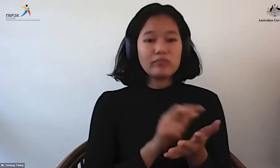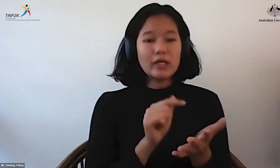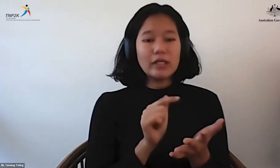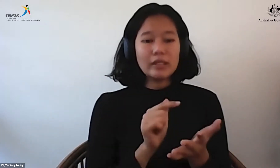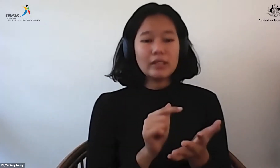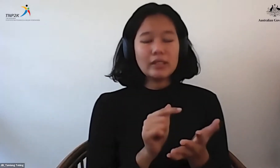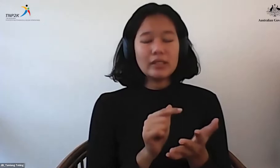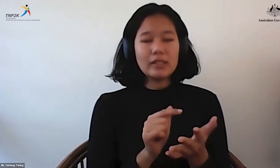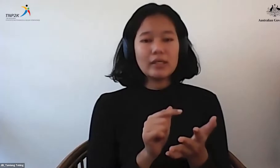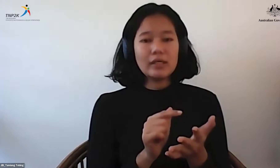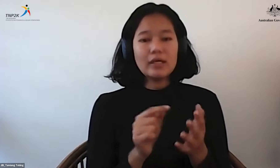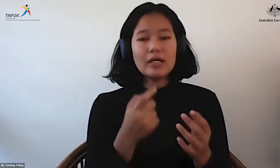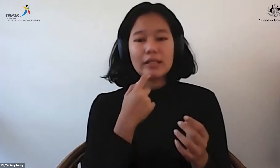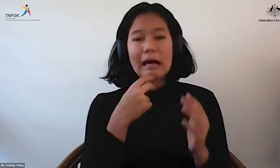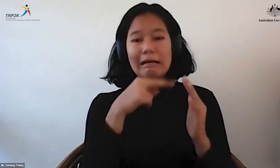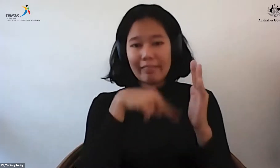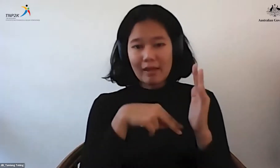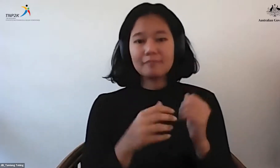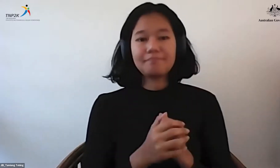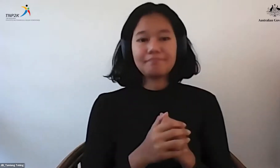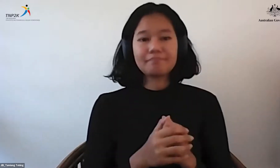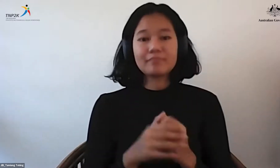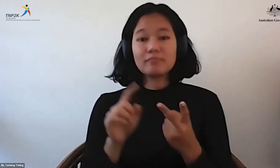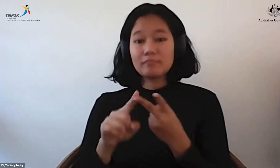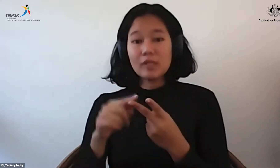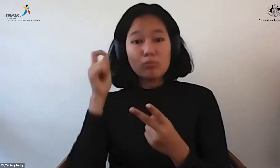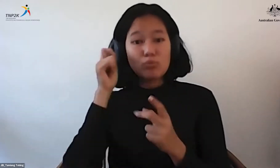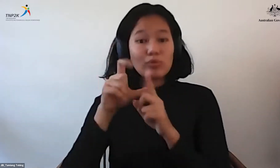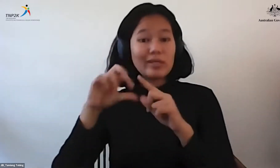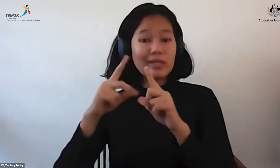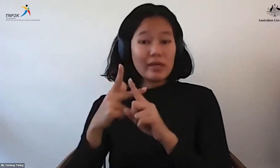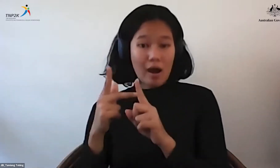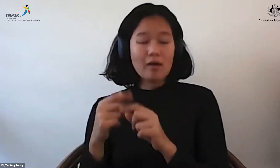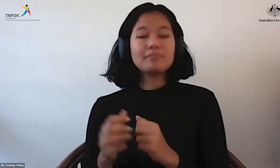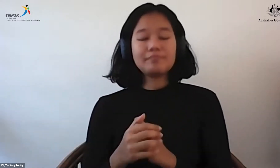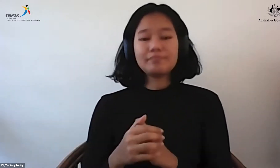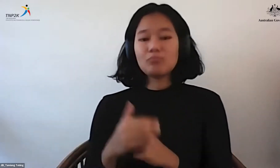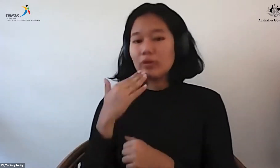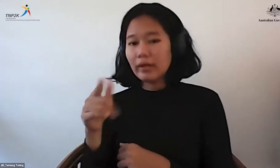dengan database begitu. Nah untuk Mbak Dia, pertanyaannya dari orang yang sama.